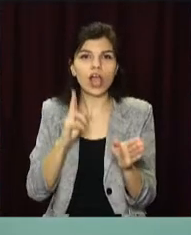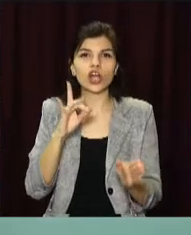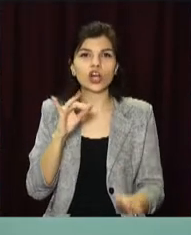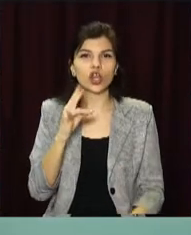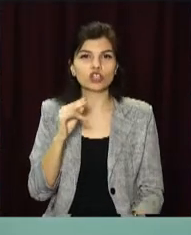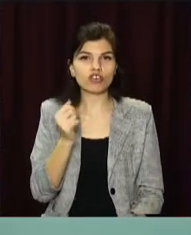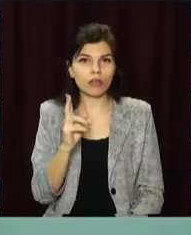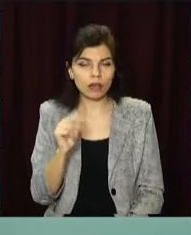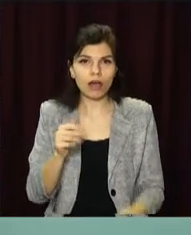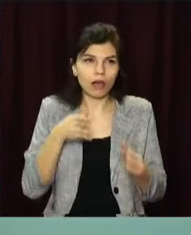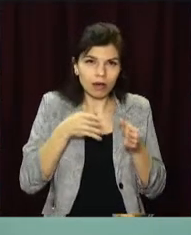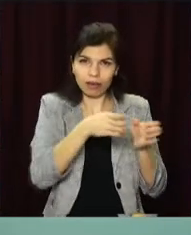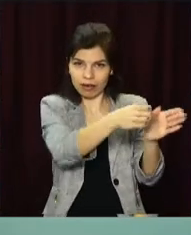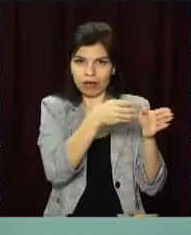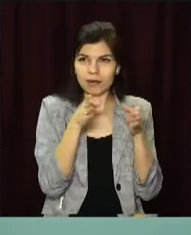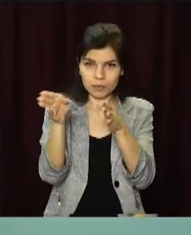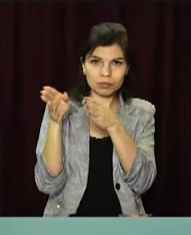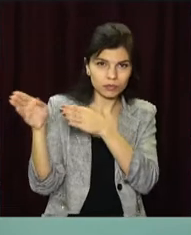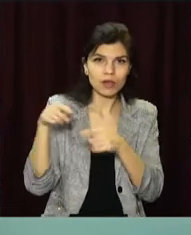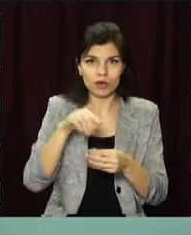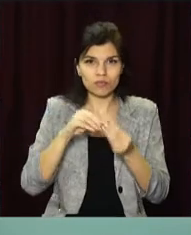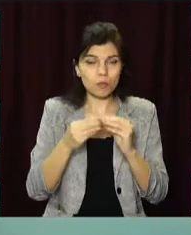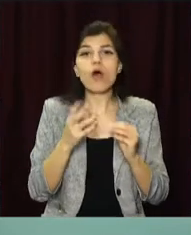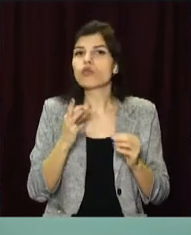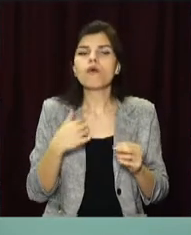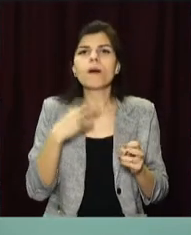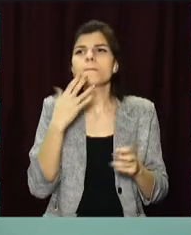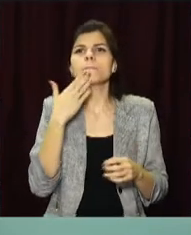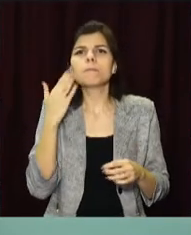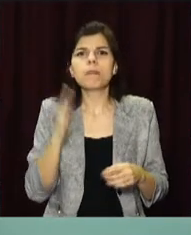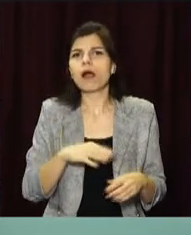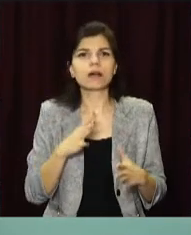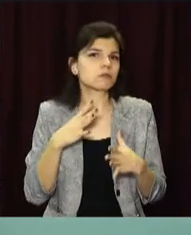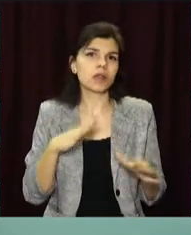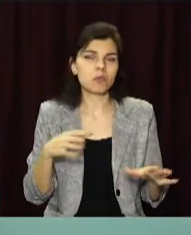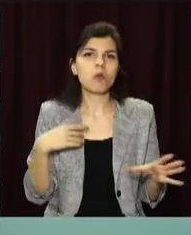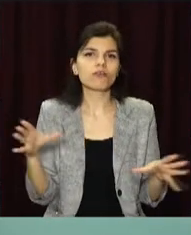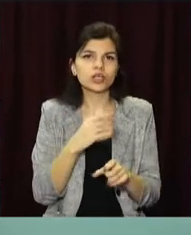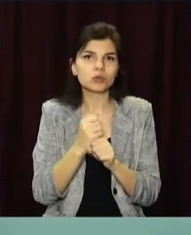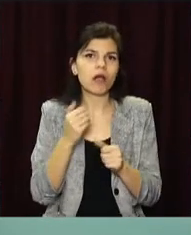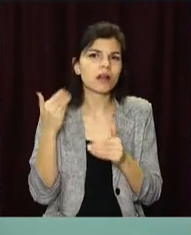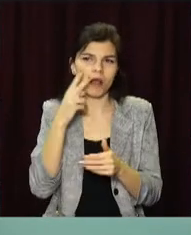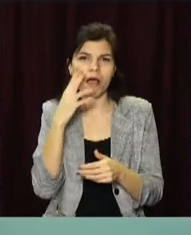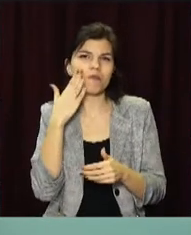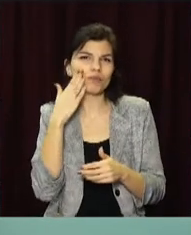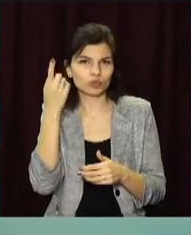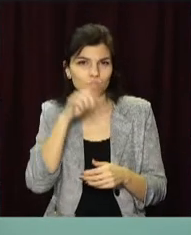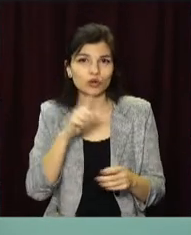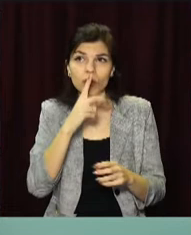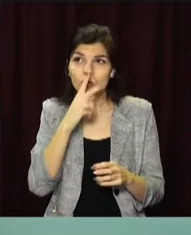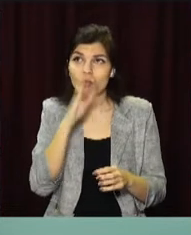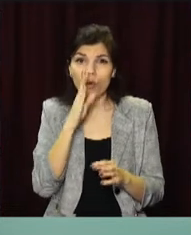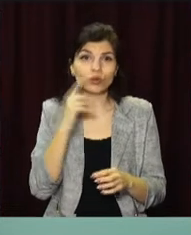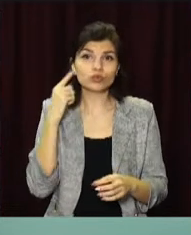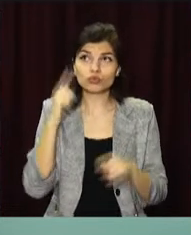напрямок, Кринчанський, Дніпропетровський напрямок. Але ж я попереджаю, що у нас не було колапсу, тобто ми все зробили заздалегідь, бачили,